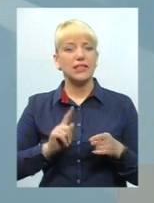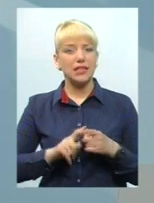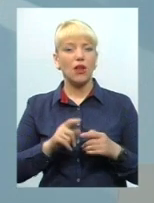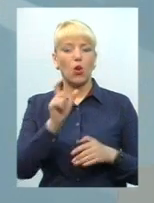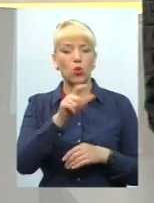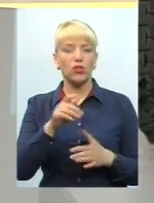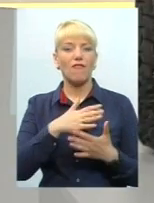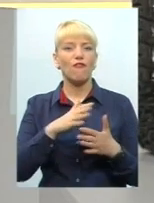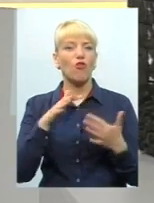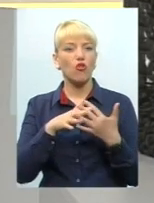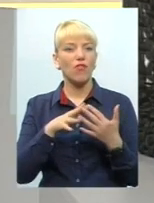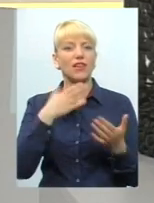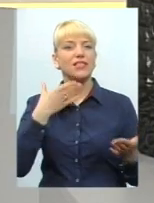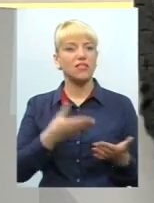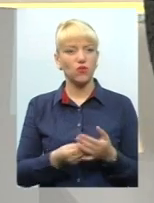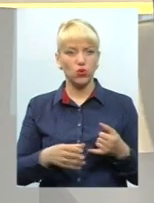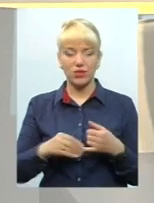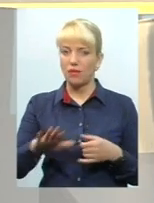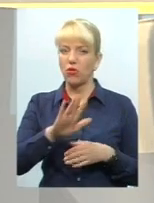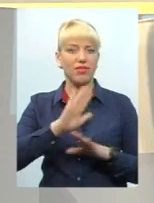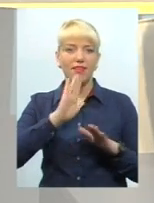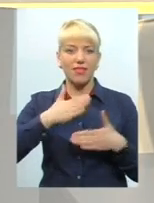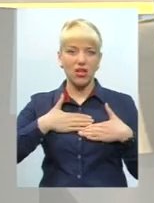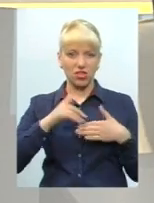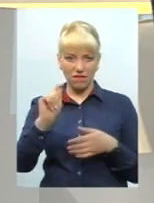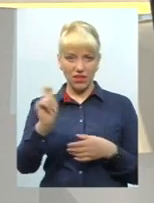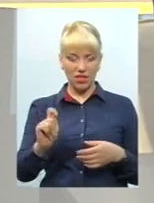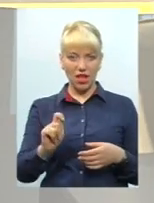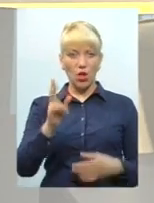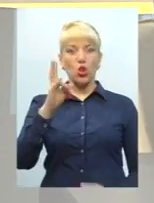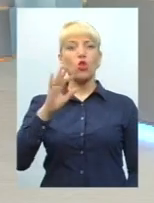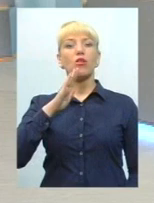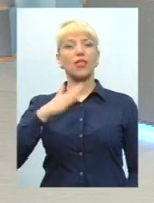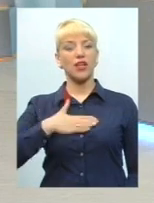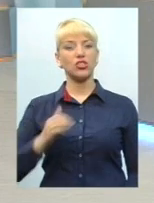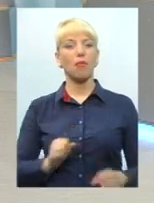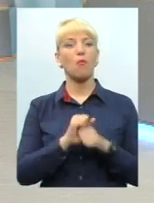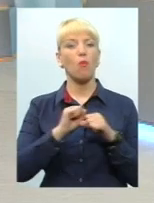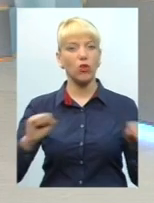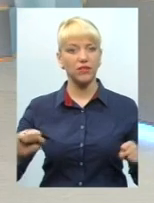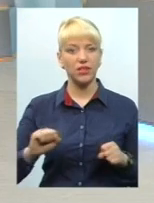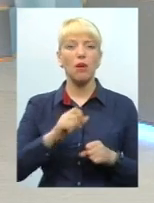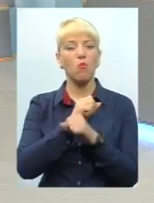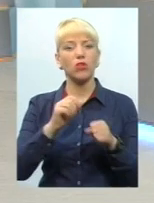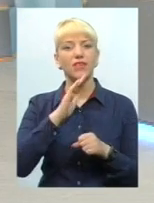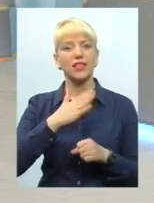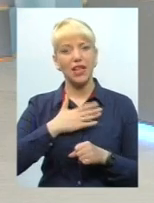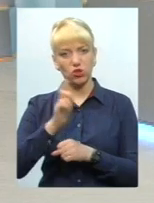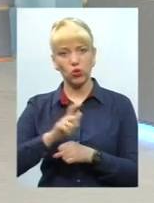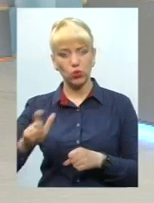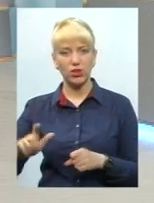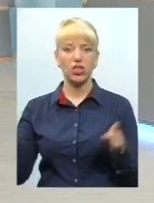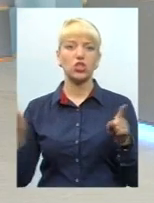землю. Так, не наша війна, але наші подвиги, подвиги наших людей за тим,